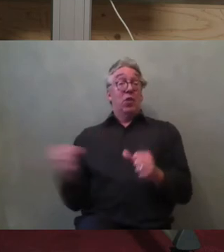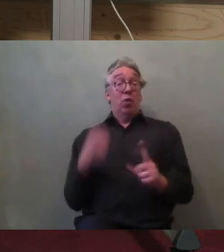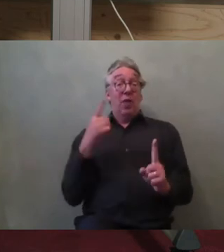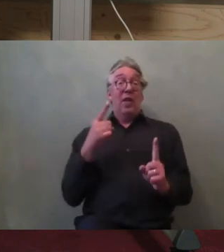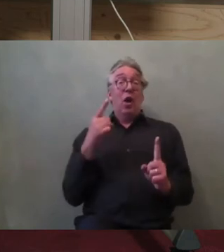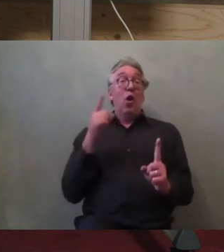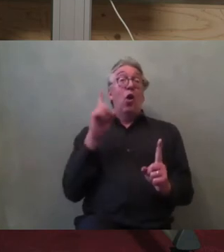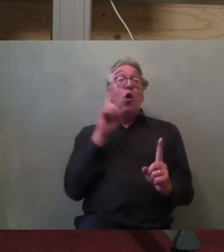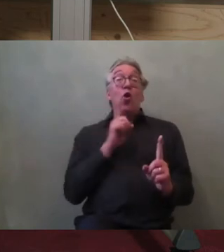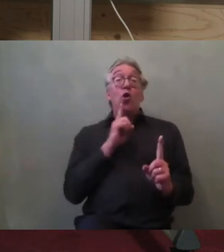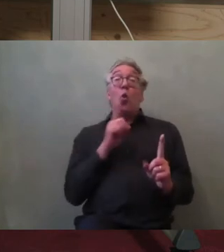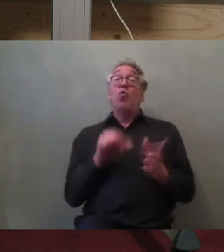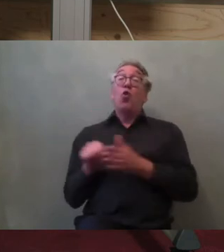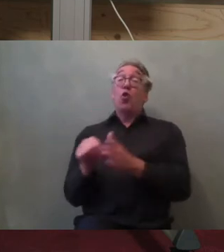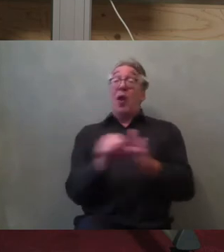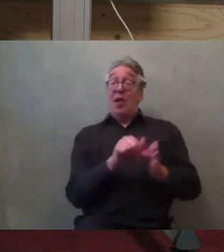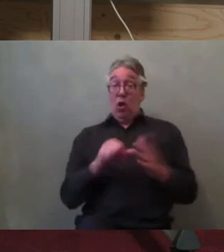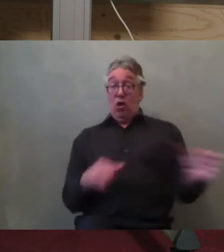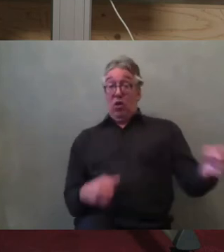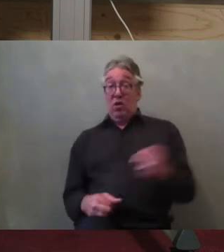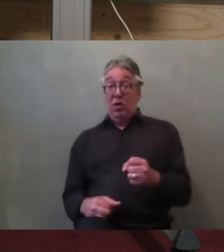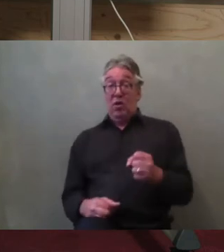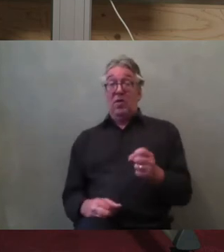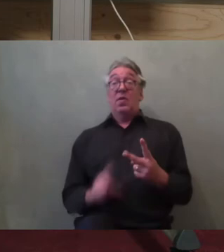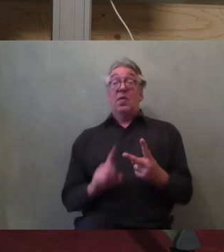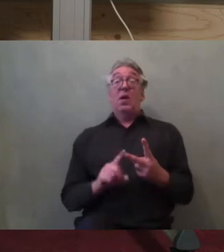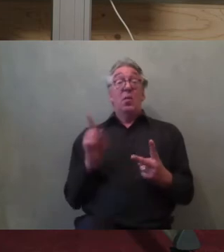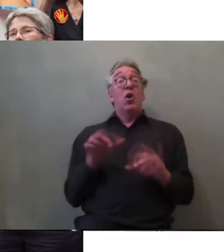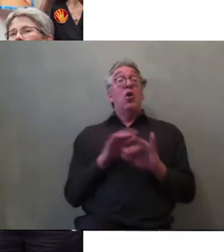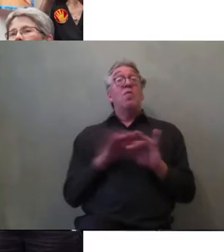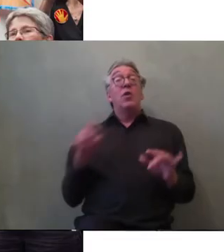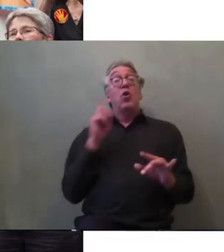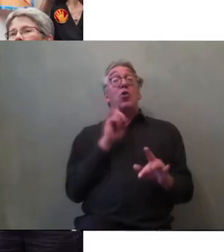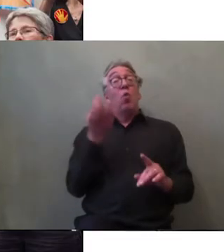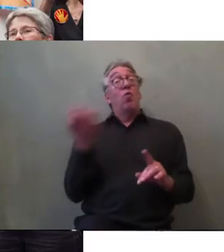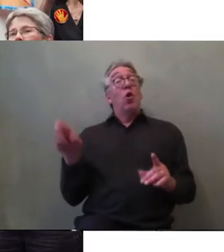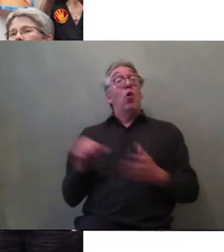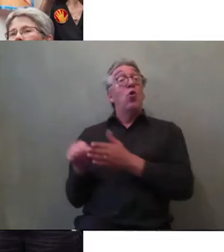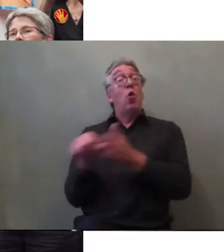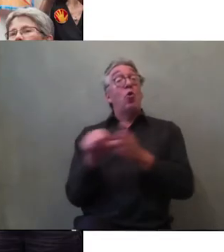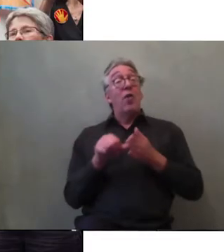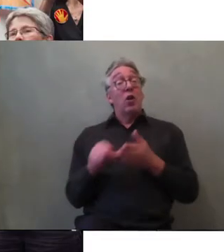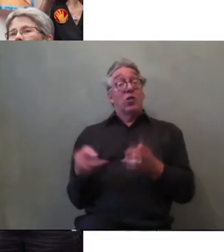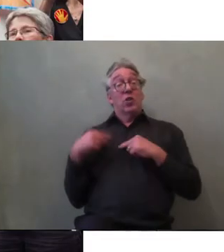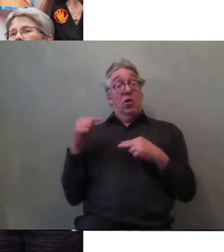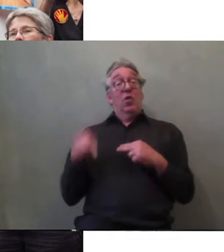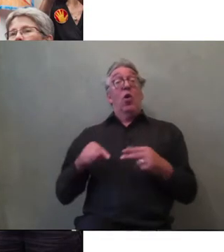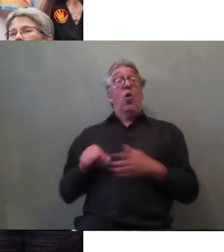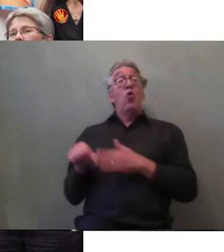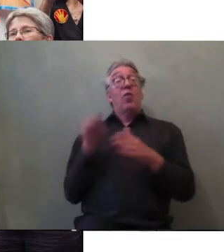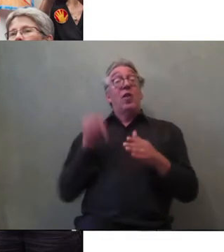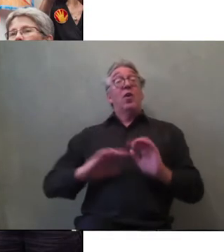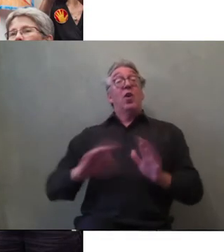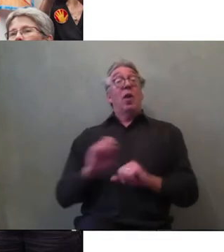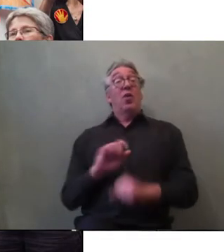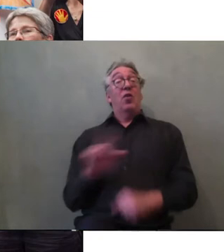dove rondleider. We hebben verschillende dove rondleiders die rondleidingen verzorgen in gebarentaal. En de foto die je ziet